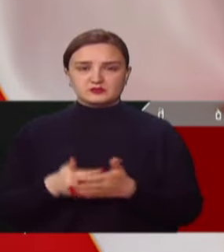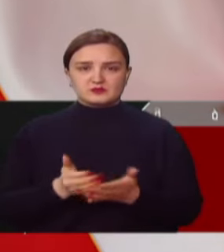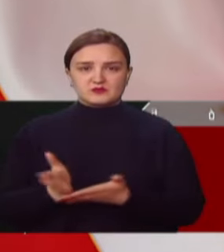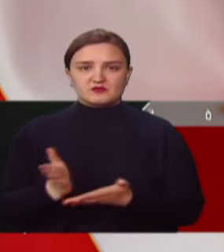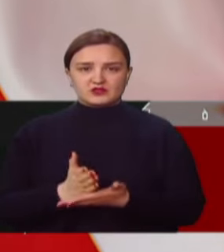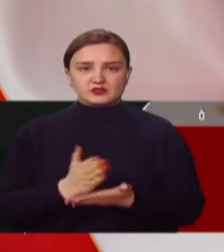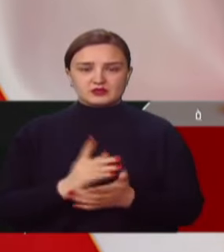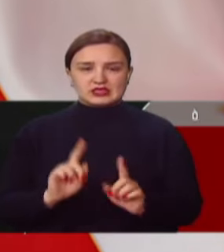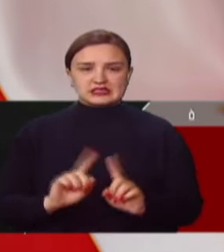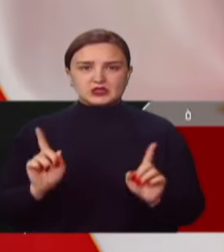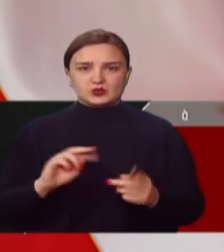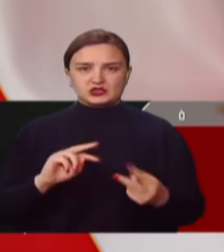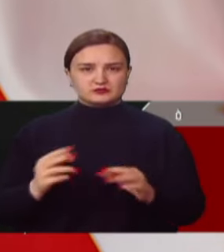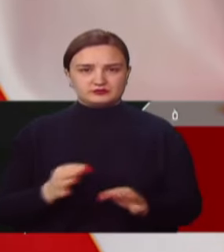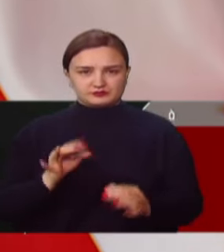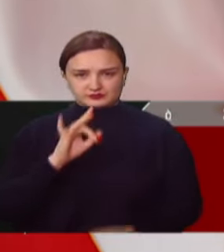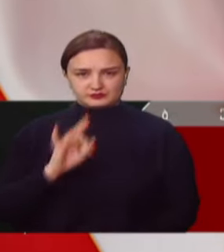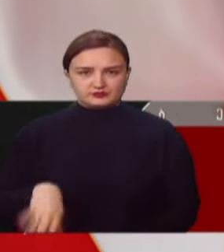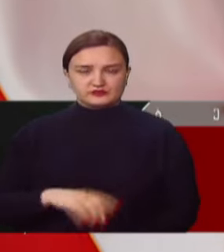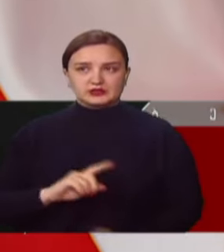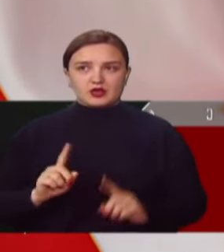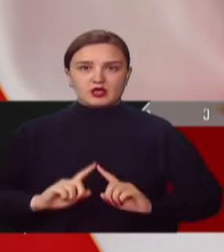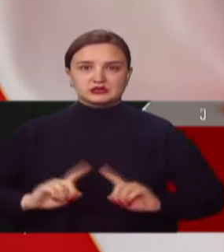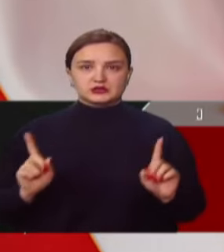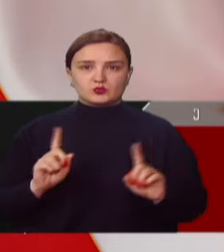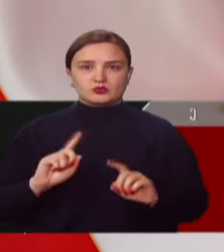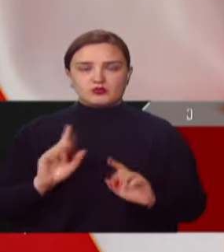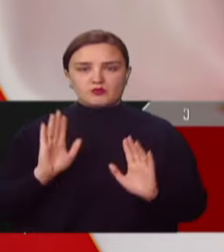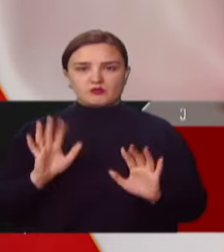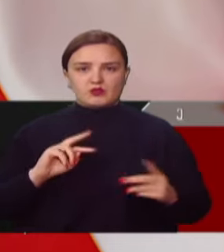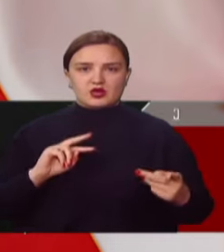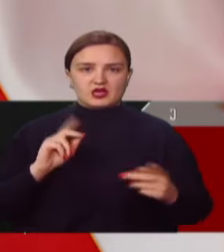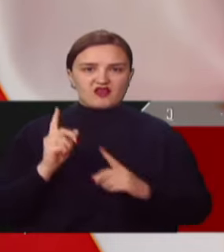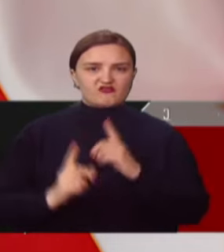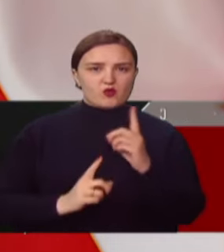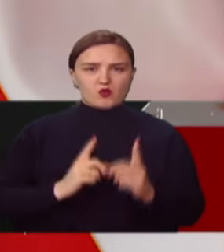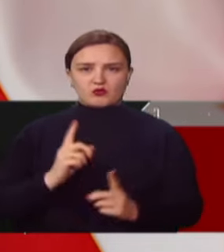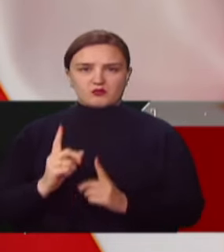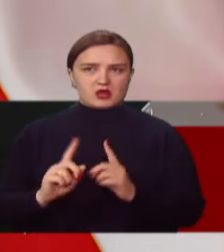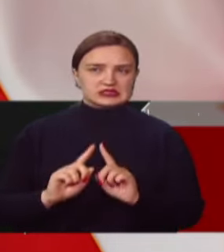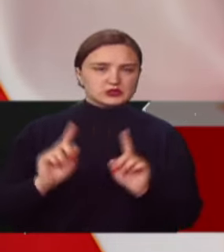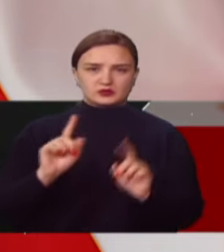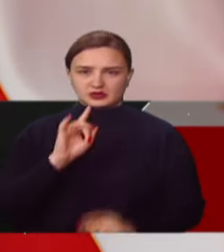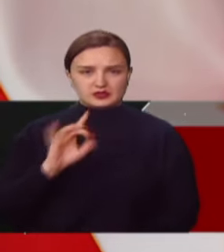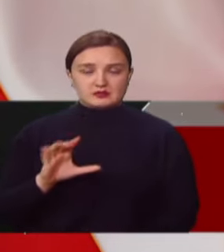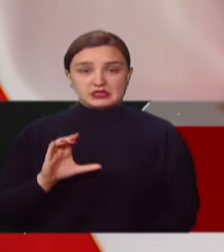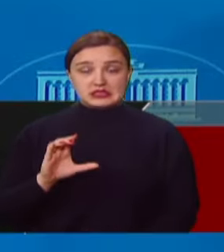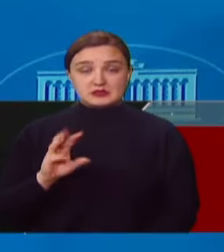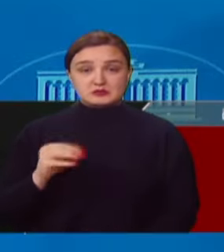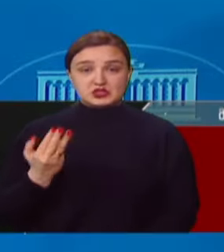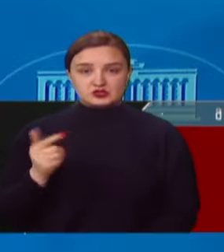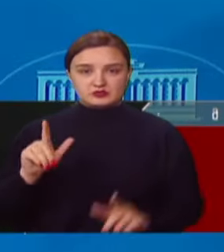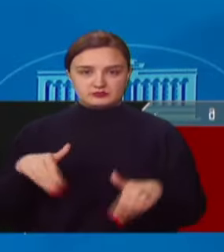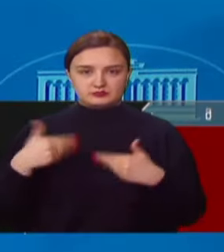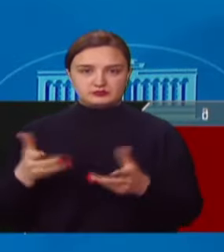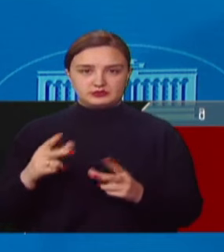არაფერი განსაკუთრებული არ შეიცვლება, არაფერ განსაკუთრებულ რეფორმებს არ უნდა ველოდოთ და ბატონ მიშას უსურვებ წარმატებას.